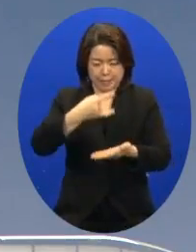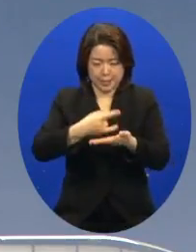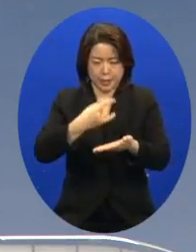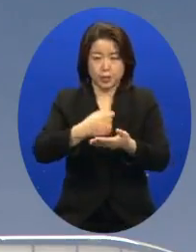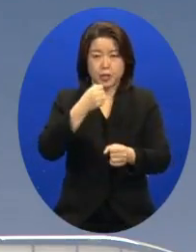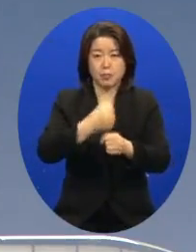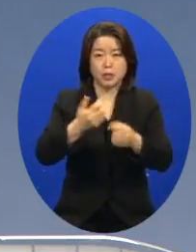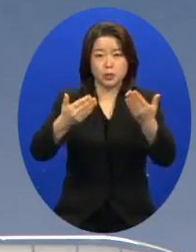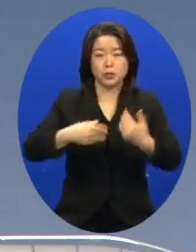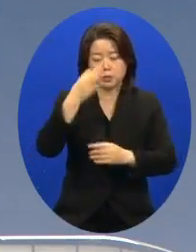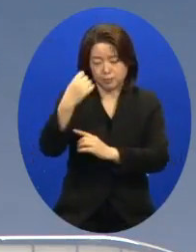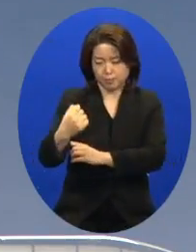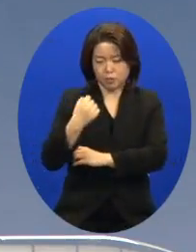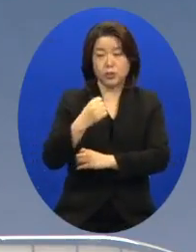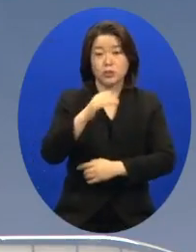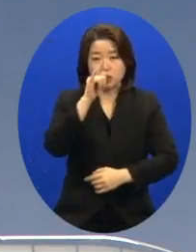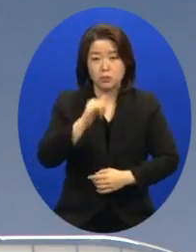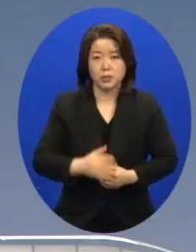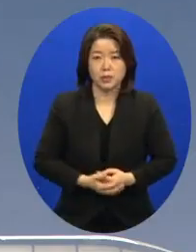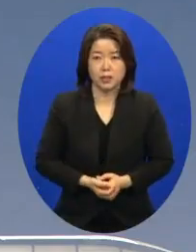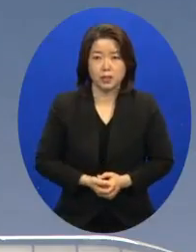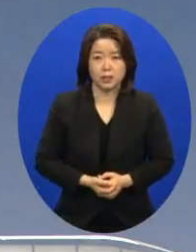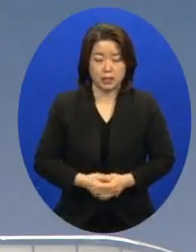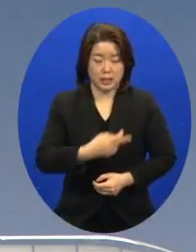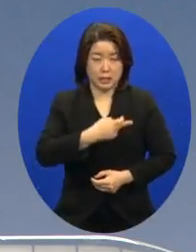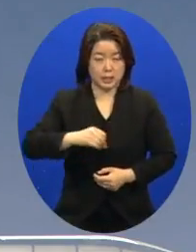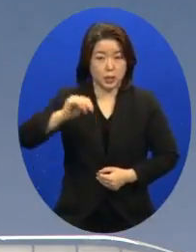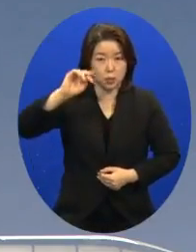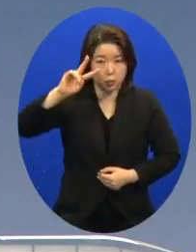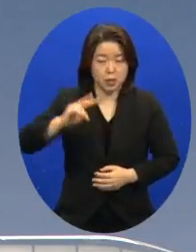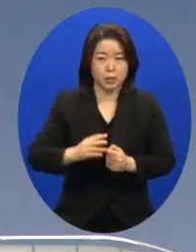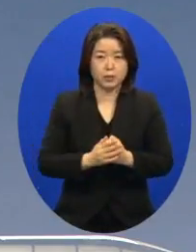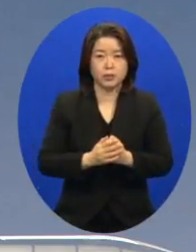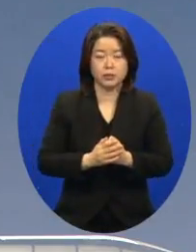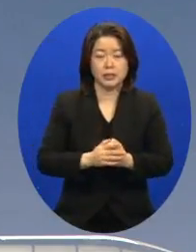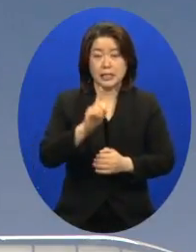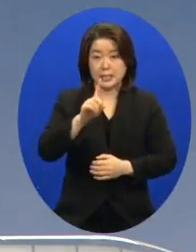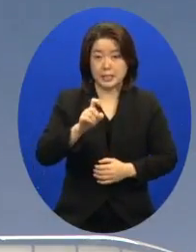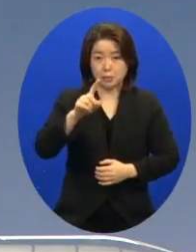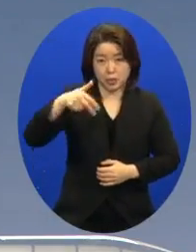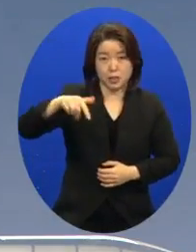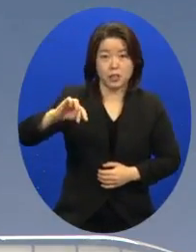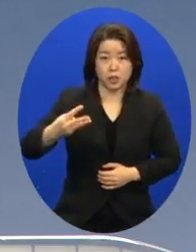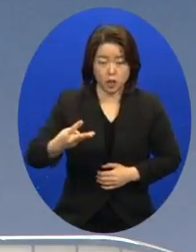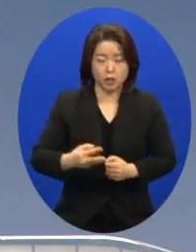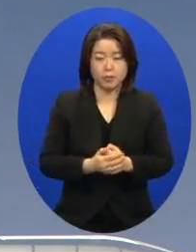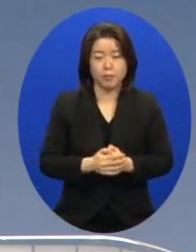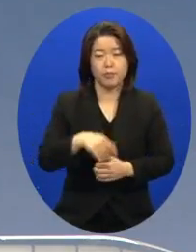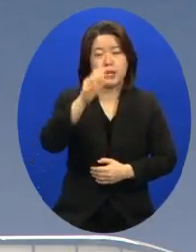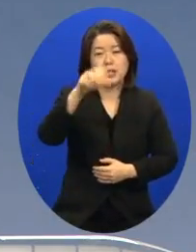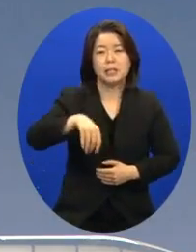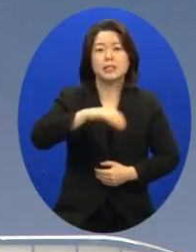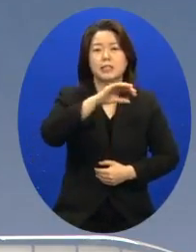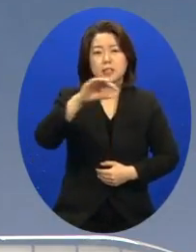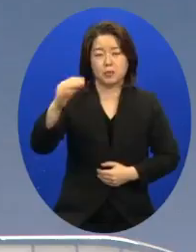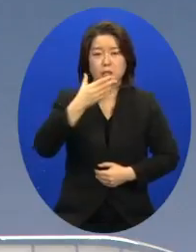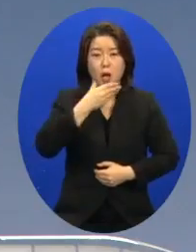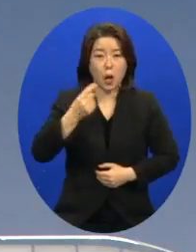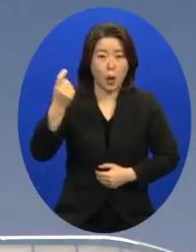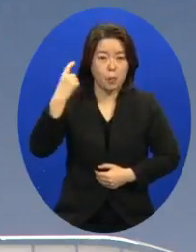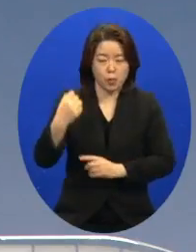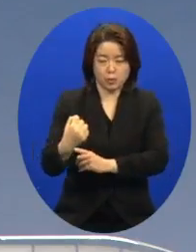능력입니다 사도 바울은 11 절에서 십자가에 복음의